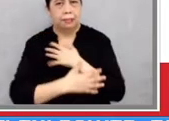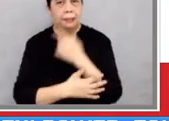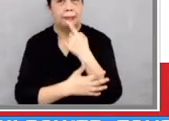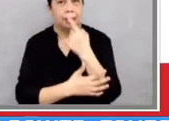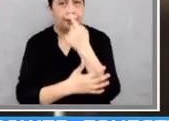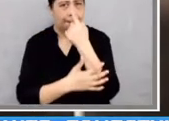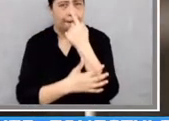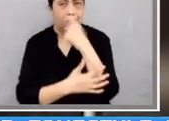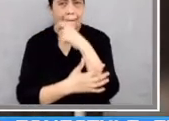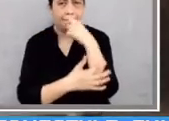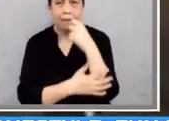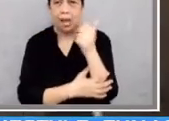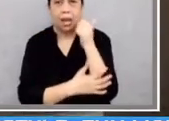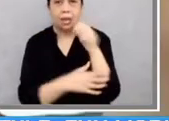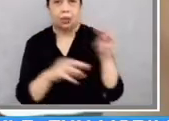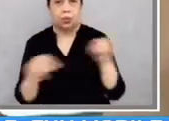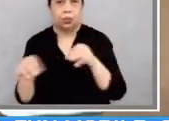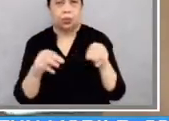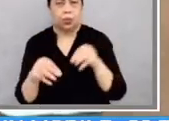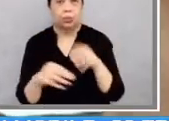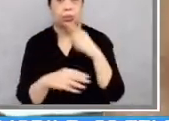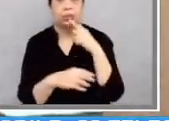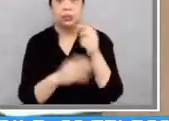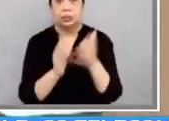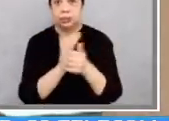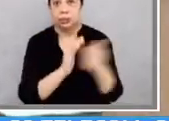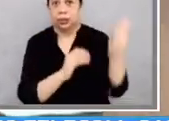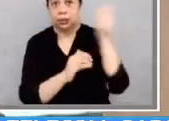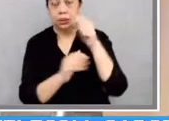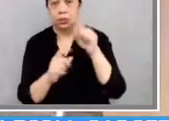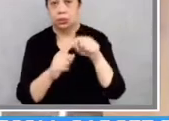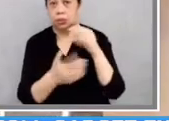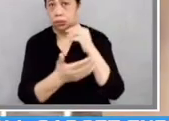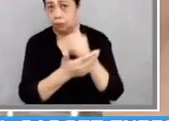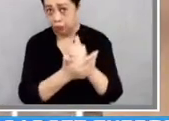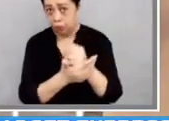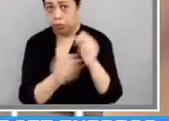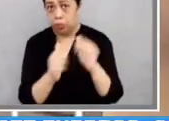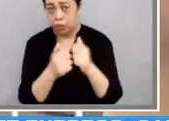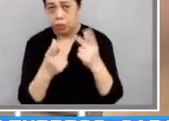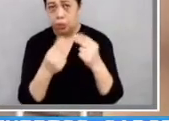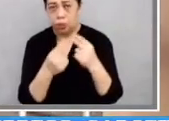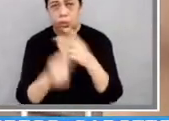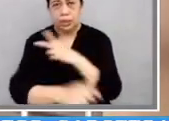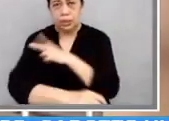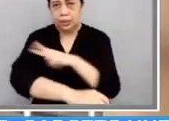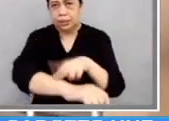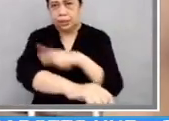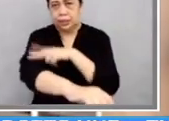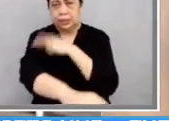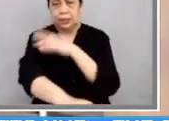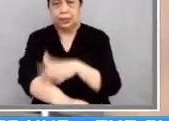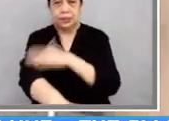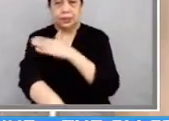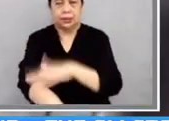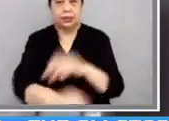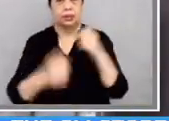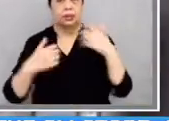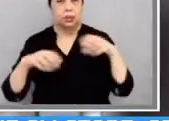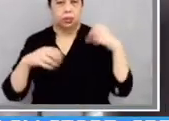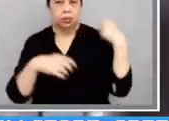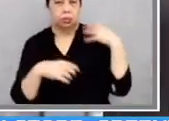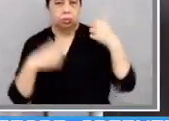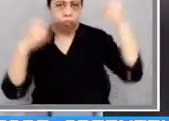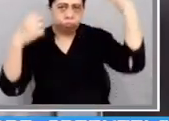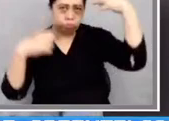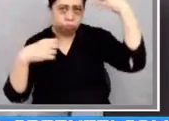ayaw gumalaw. Ayon sa mga eksperto, para maiwasan ito ay gupitan ang mga ito ng balahibo, paliguan sila at